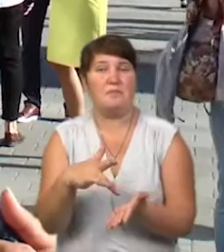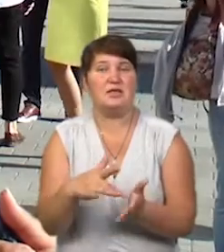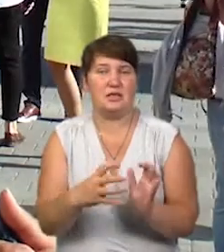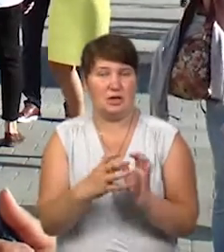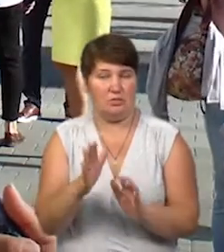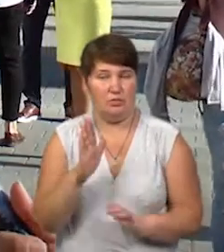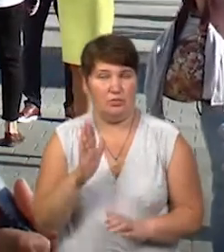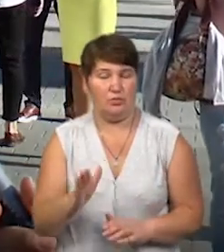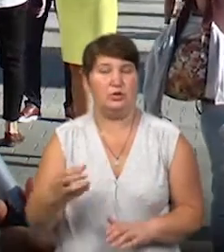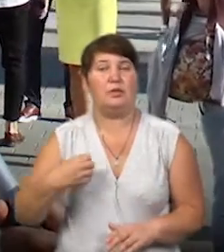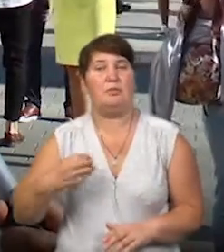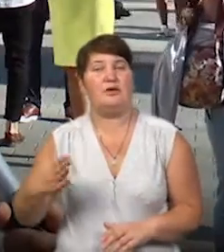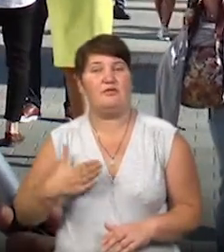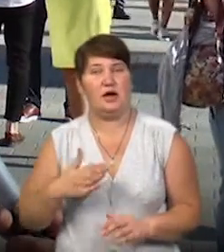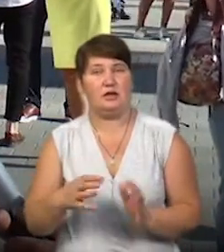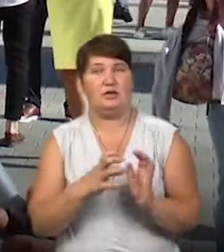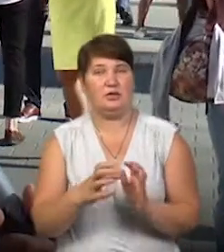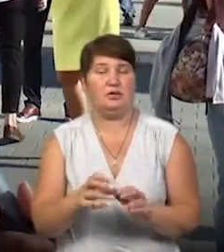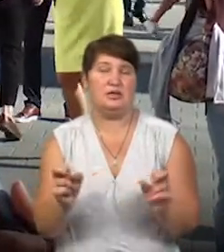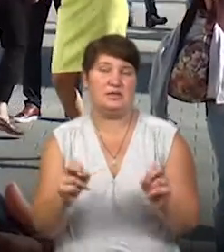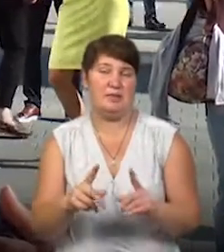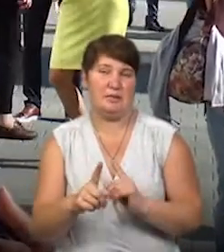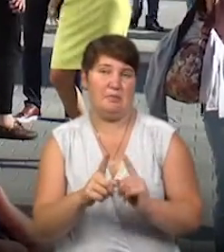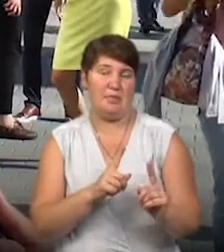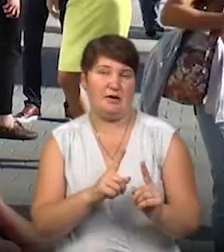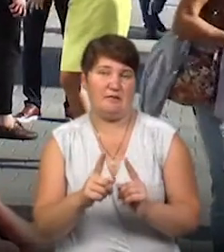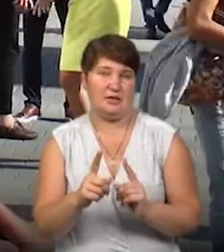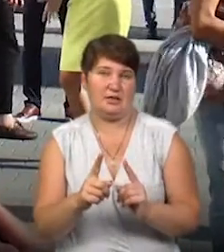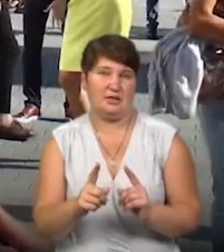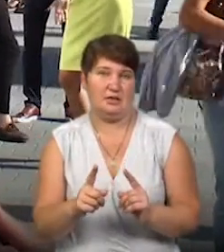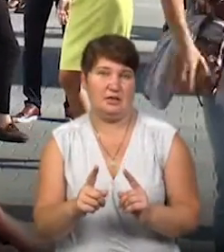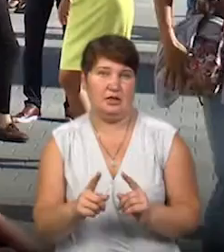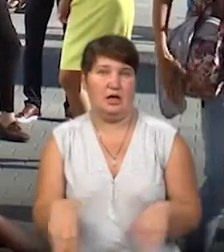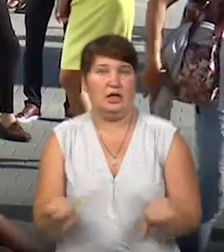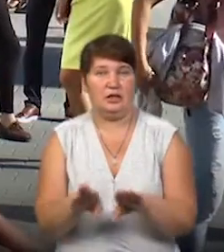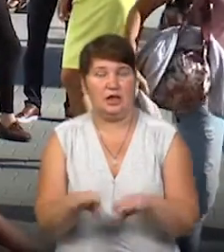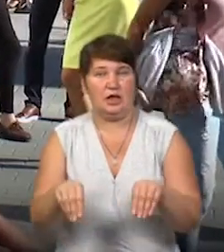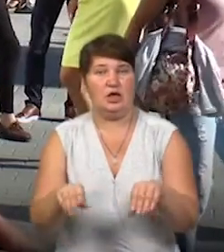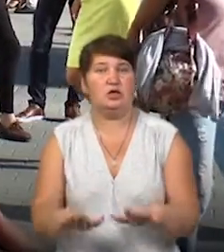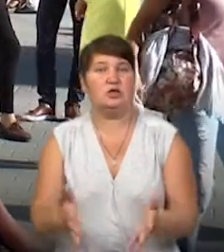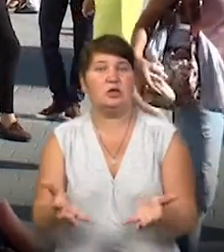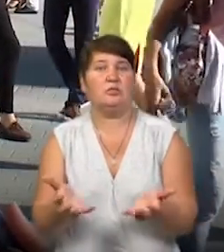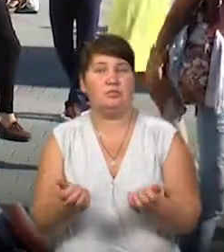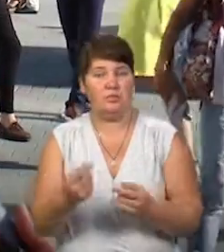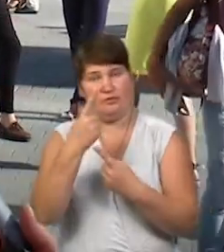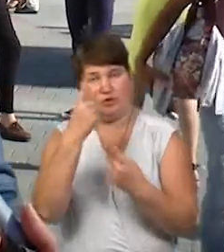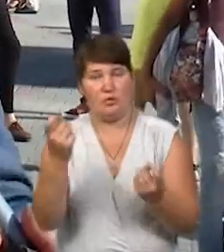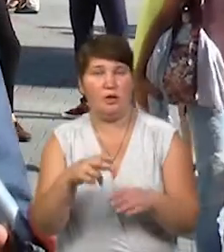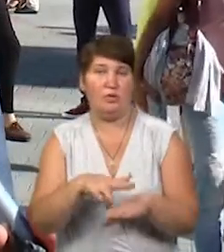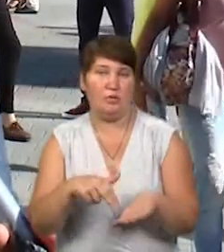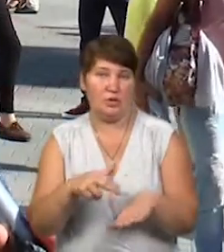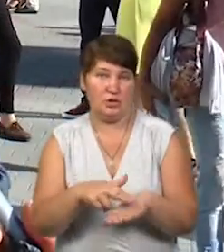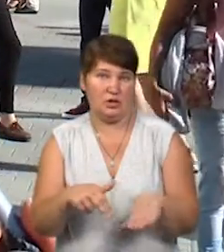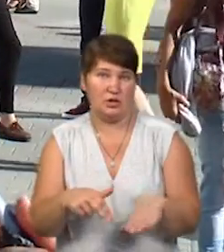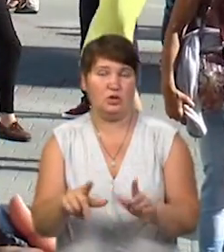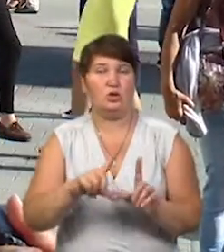комунальний, приватний, в умовах спецперевезень. Тобто ми таке ухвалили рішення, повідомили поліцію, тому громадський транспорт доїхати